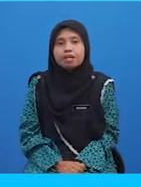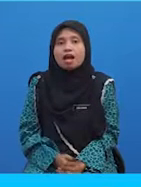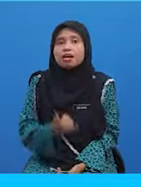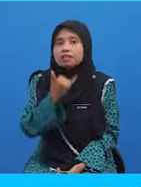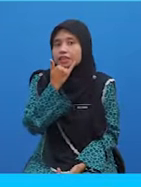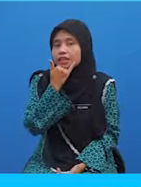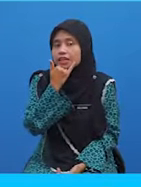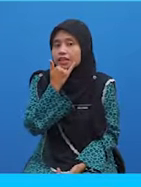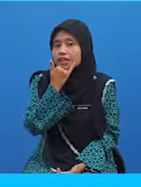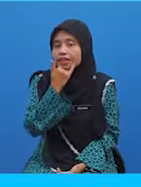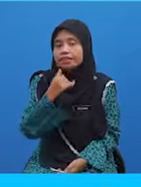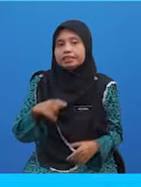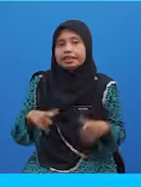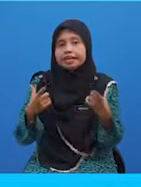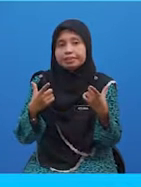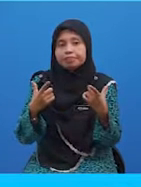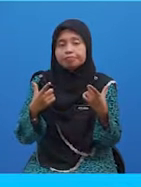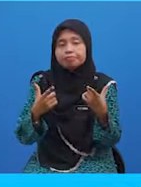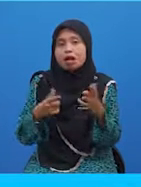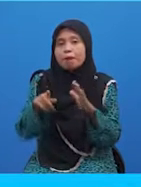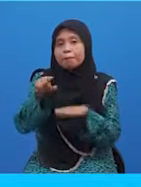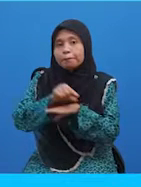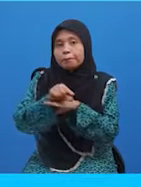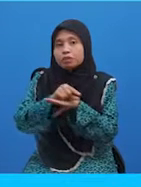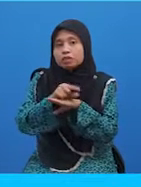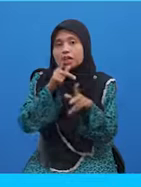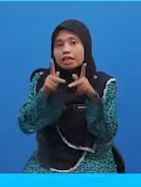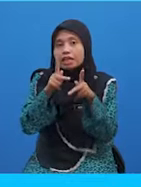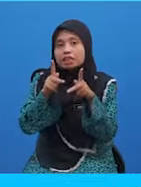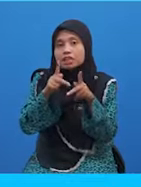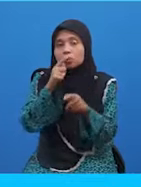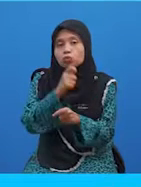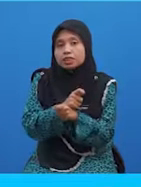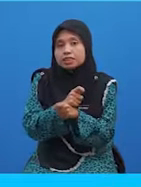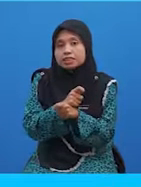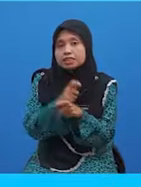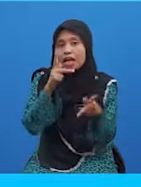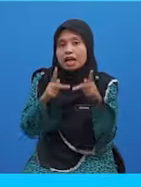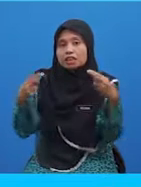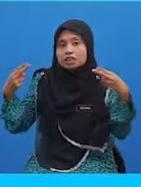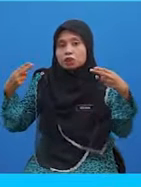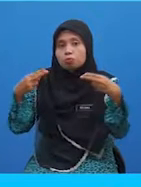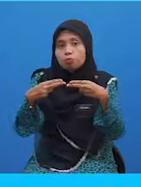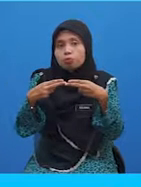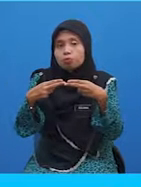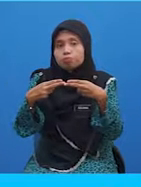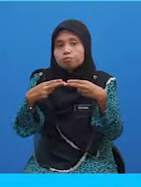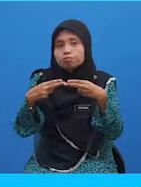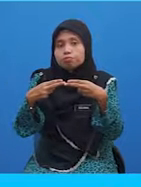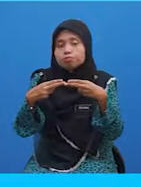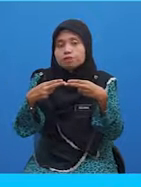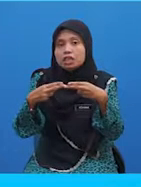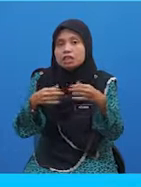Kesalahan morfologi seterusnya ialah penggunaan kata tugas, iaitu kata hubung yang